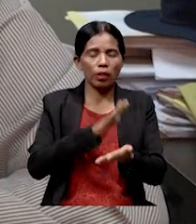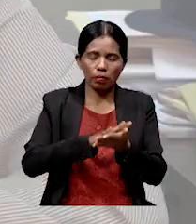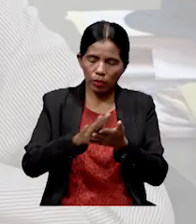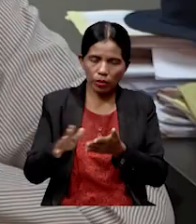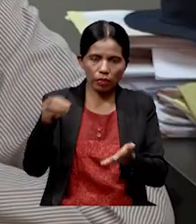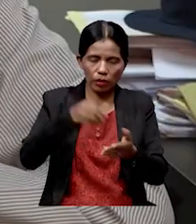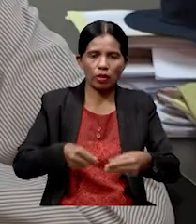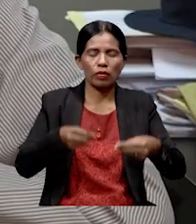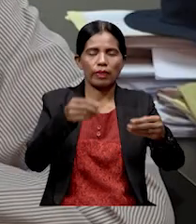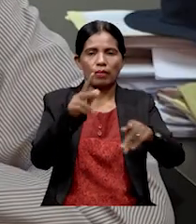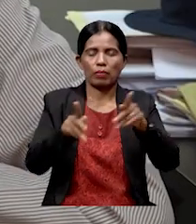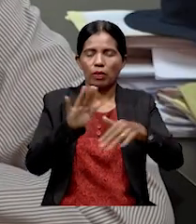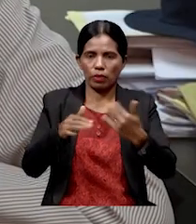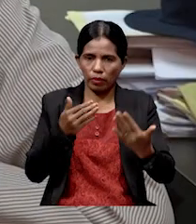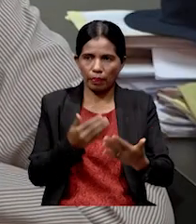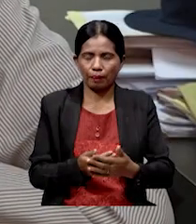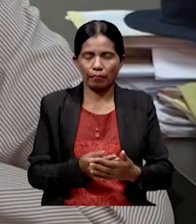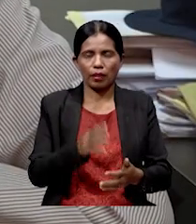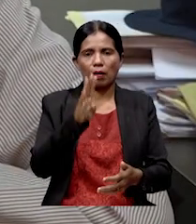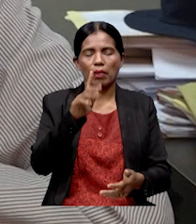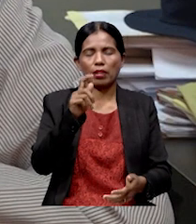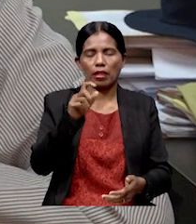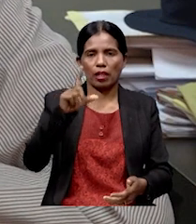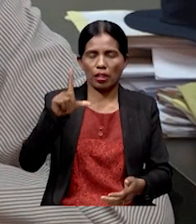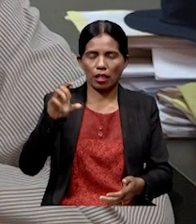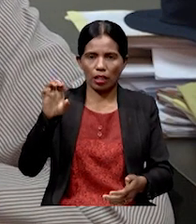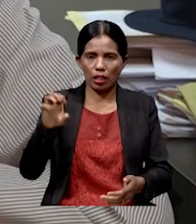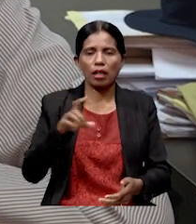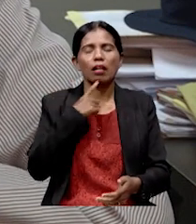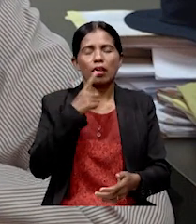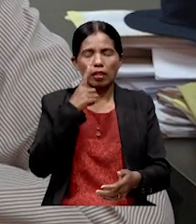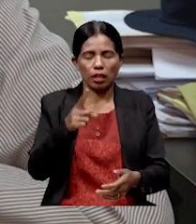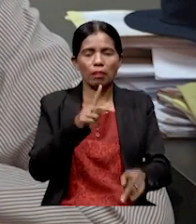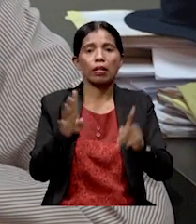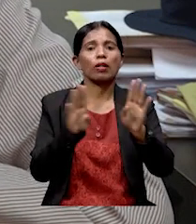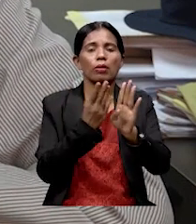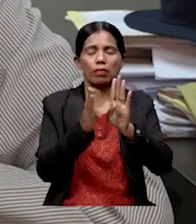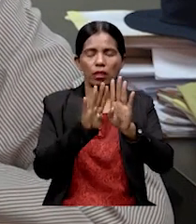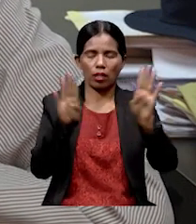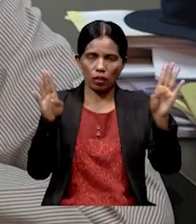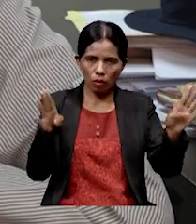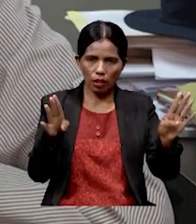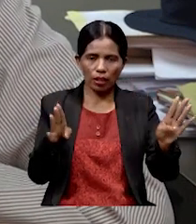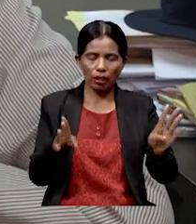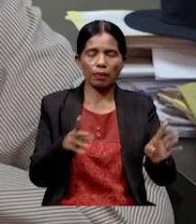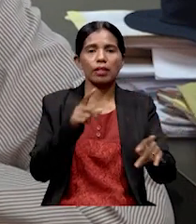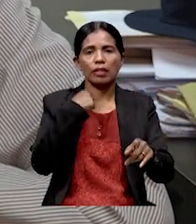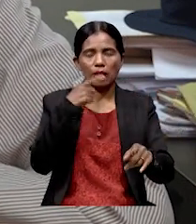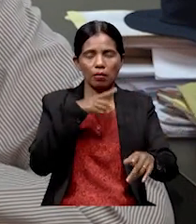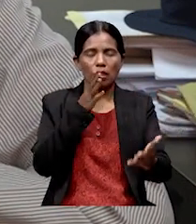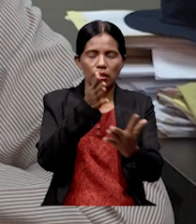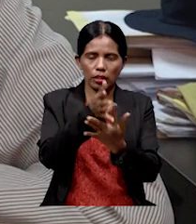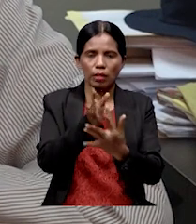mansiran Detail nafati orang mata nak loke, baik ini yang mansir aku mendadak sih nabe duran tene asyik suba